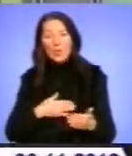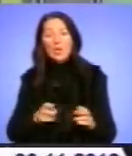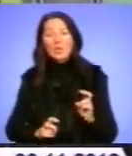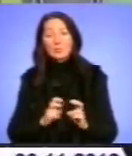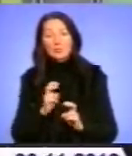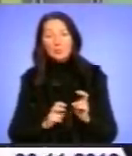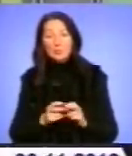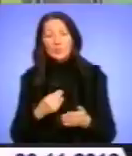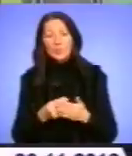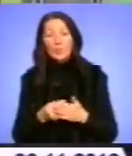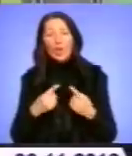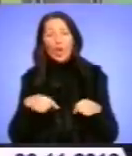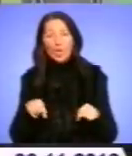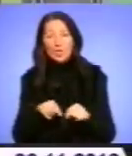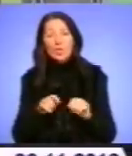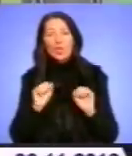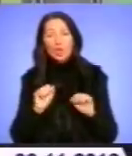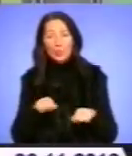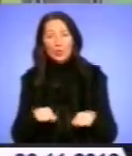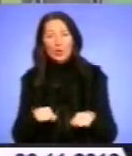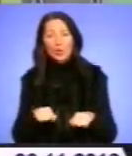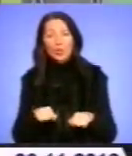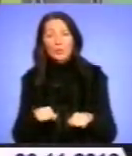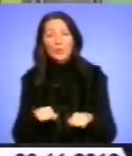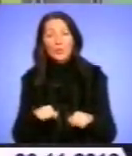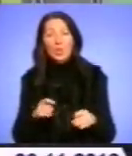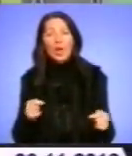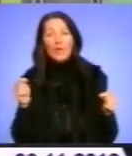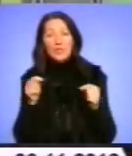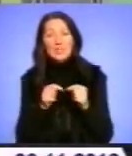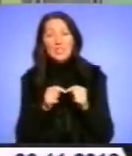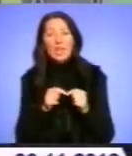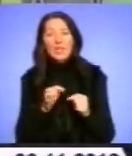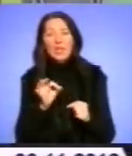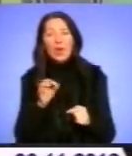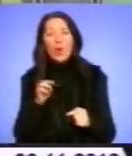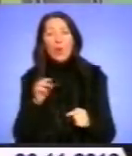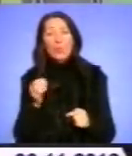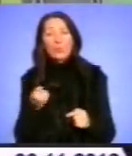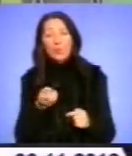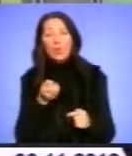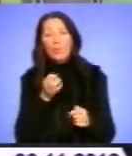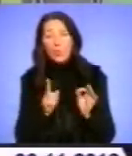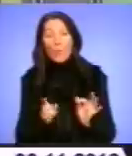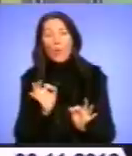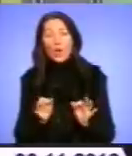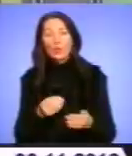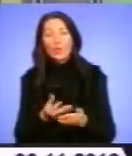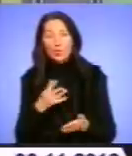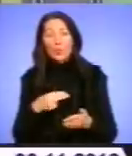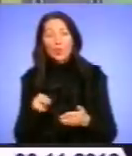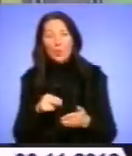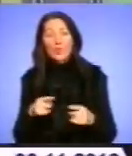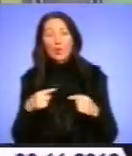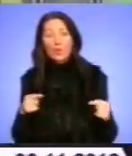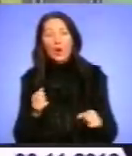і бюджетні організації зможуть визначати оптимальну ціну при закупівлі товарів, робіт,